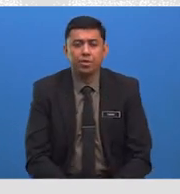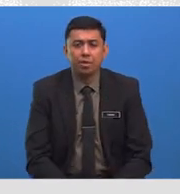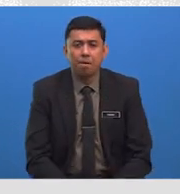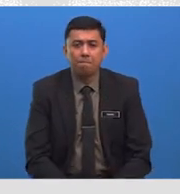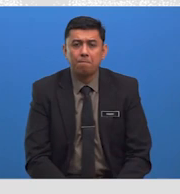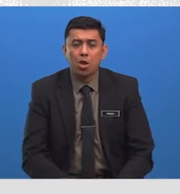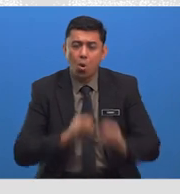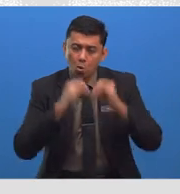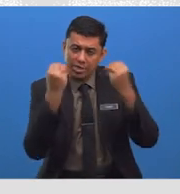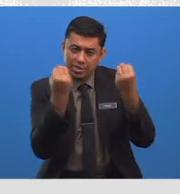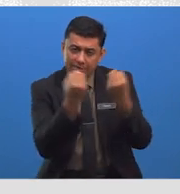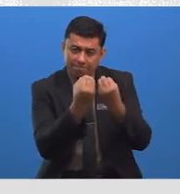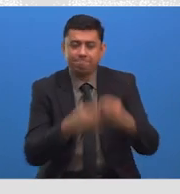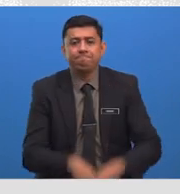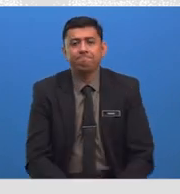berorganisasi.